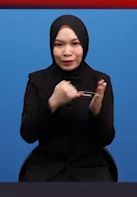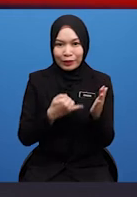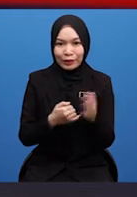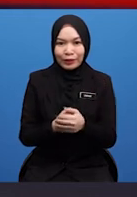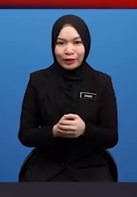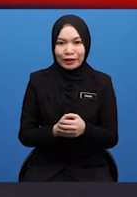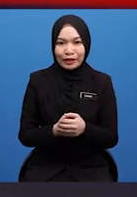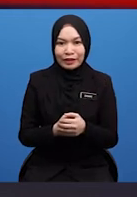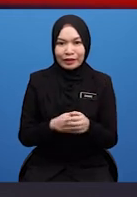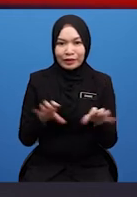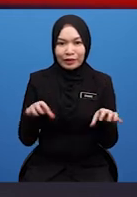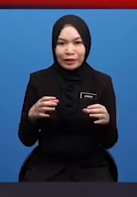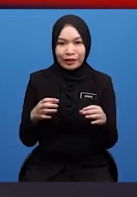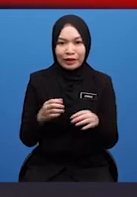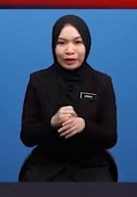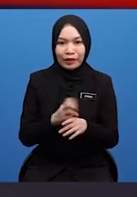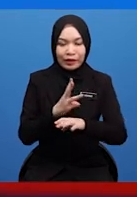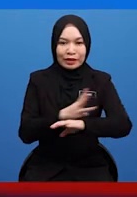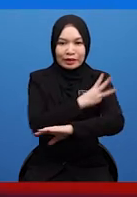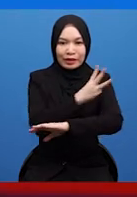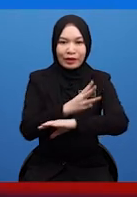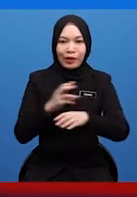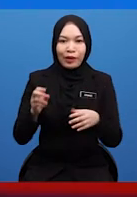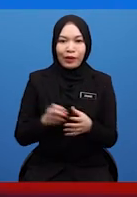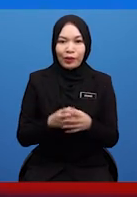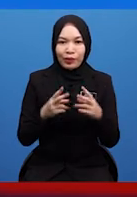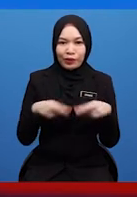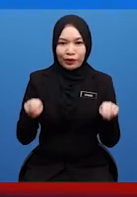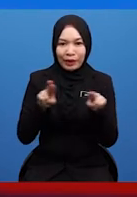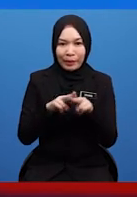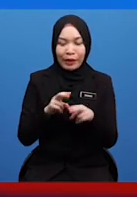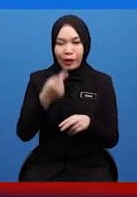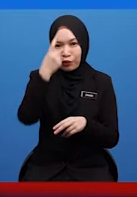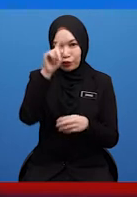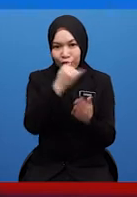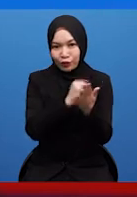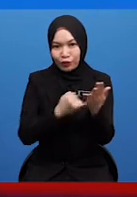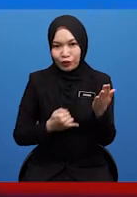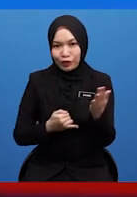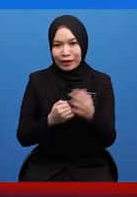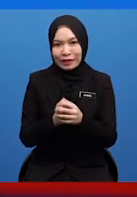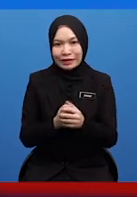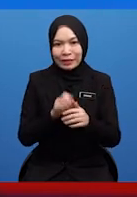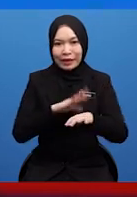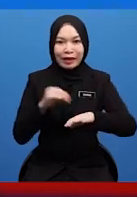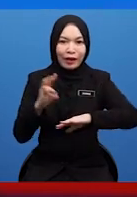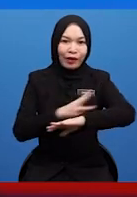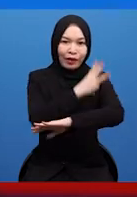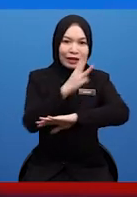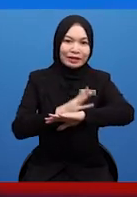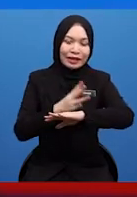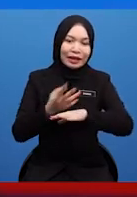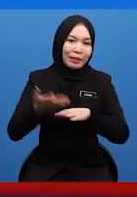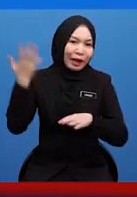membentuk komposisi objek, iaitu untuk melukis objek yang berada di ruang belakang dapat